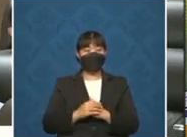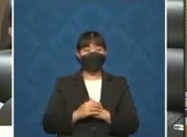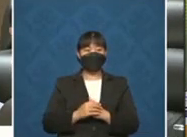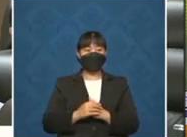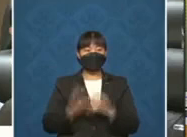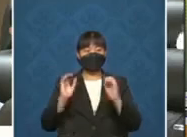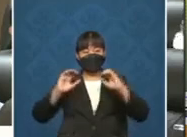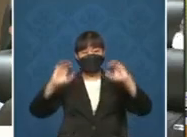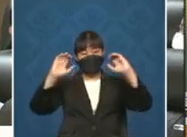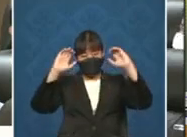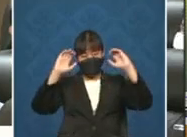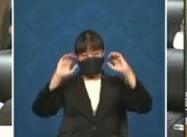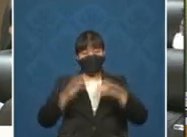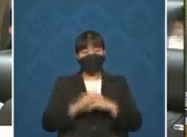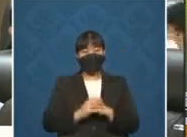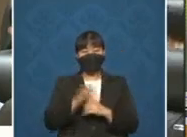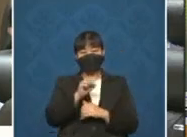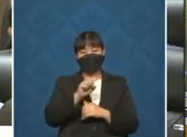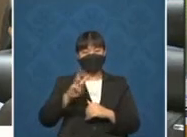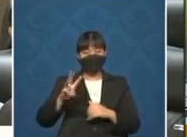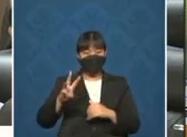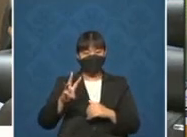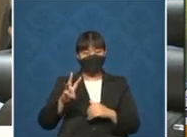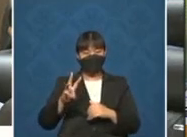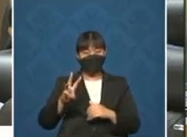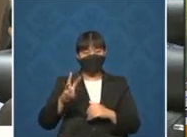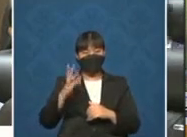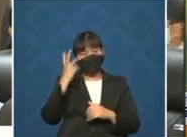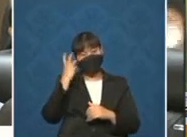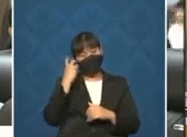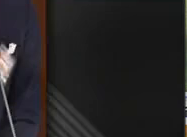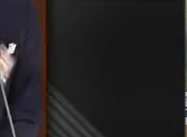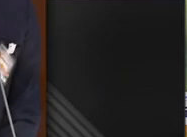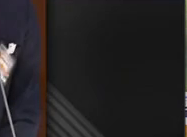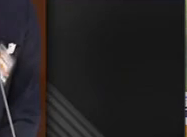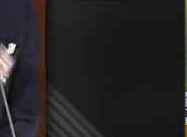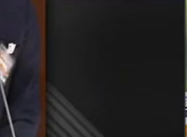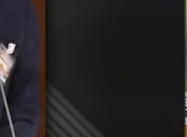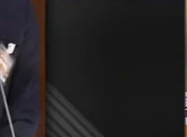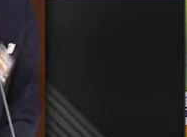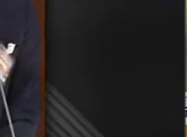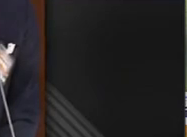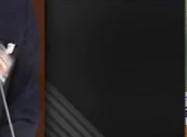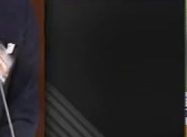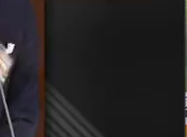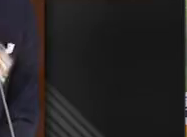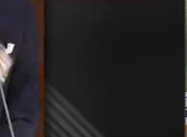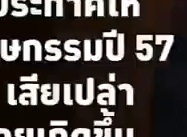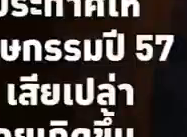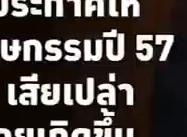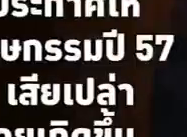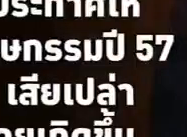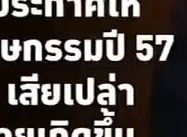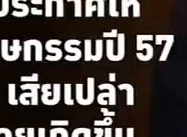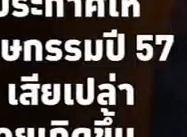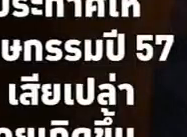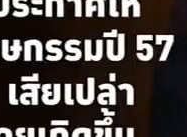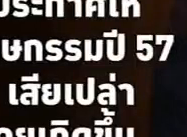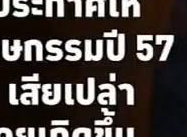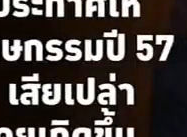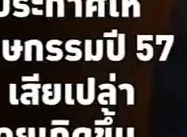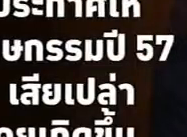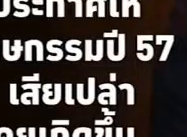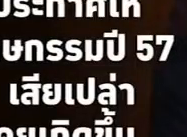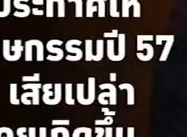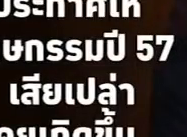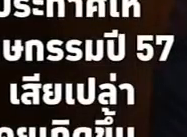บุตรที่ถูกโค้ดอันนี้ขออนุญาต Voice TV เนี่ยโค้ดเลยนะนายทหารคนใดคันไม้คันมืออยากยึดอำนาจรัฐ